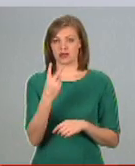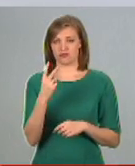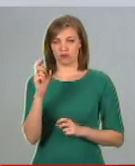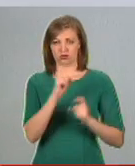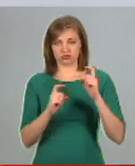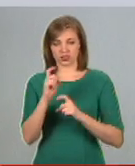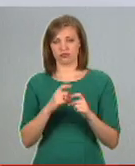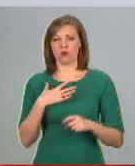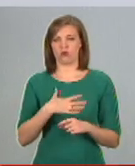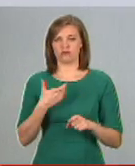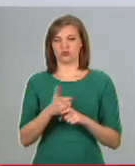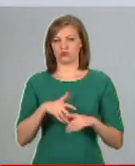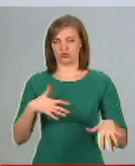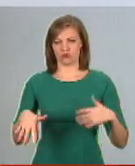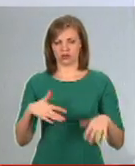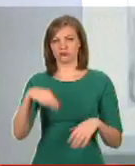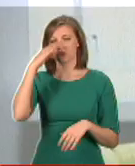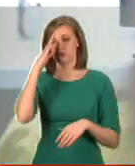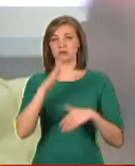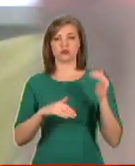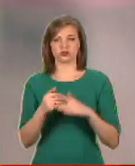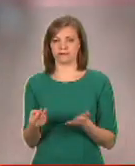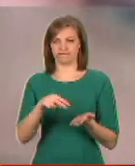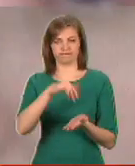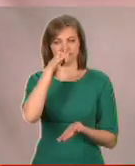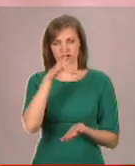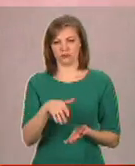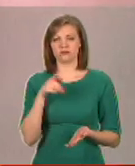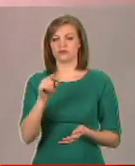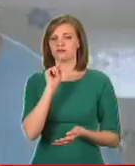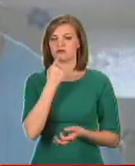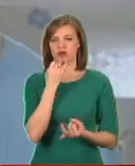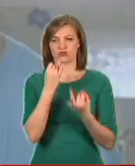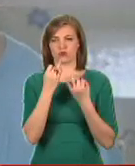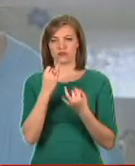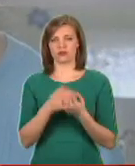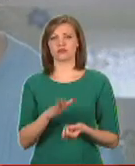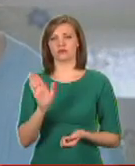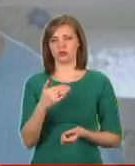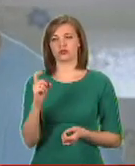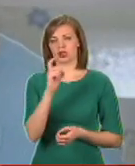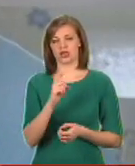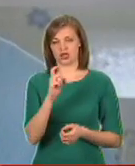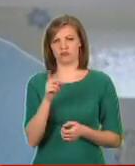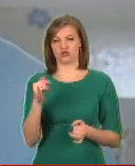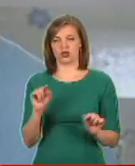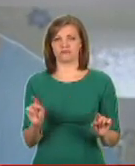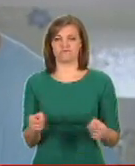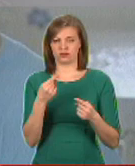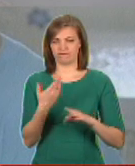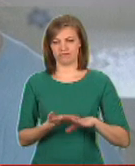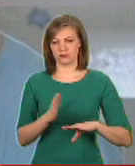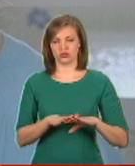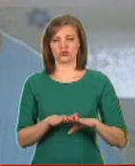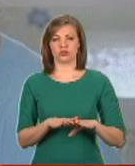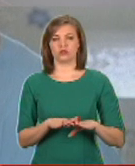хімії організм сина дуже ослаблений. Хлопець майже не встає з ліжка, йому важко говорити. Після хімії відновлюється тяжело.